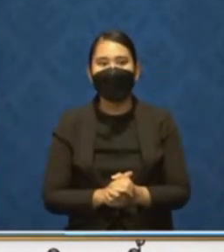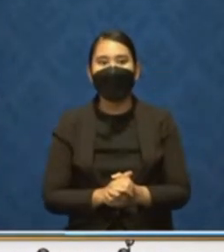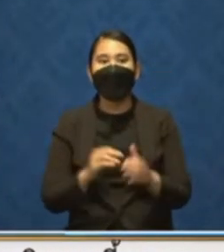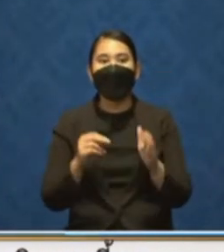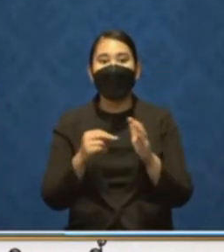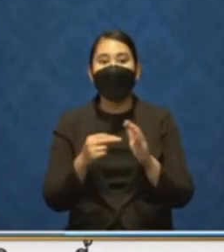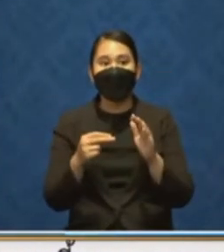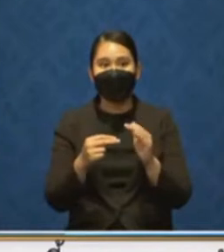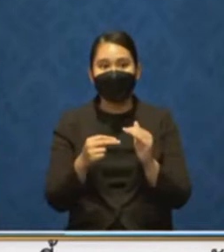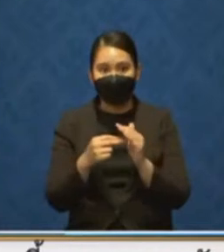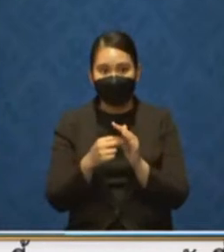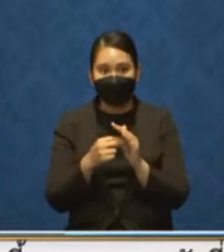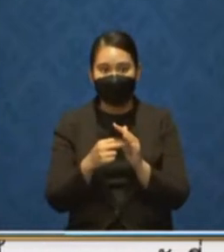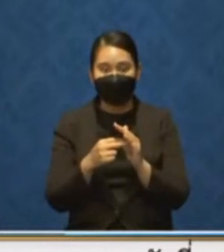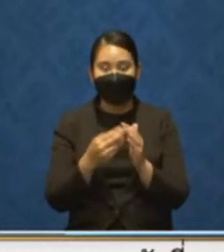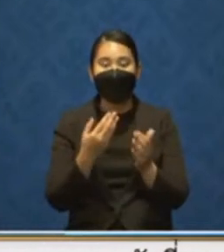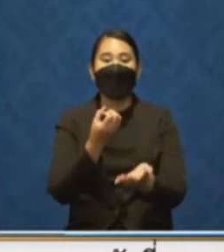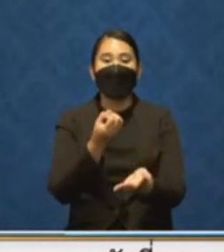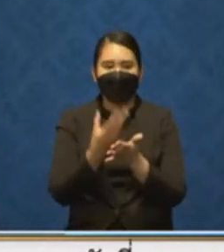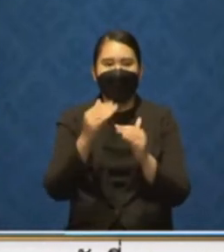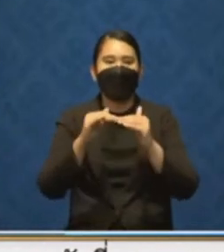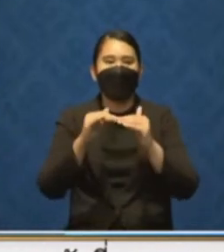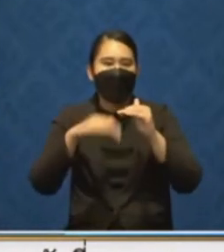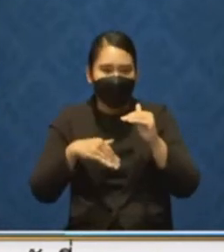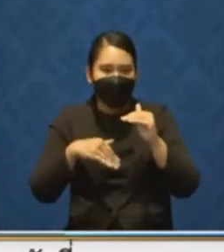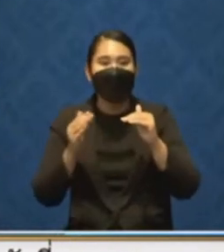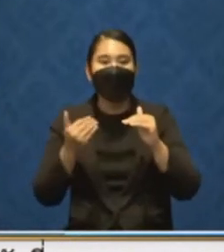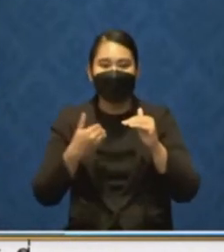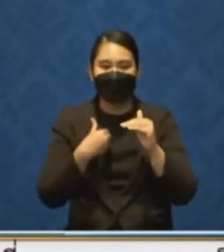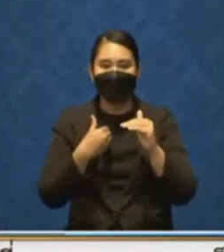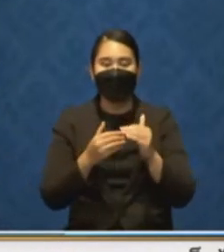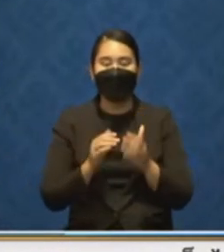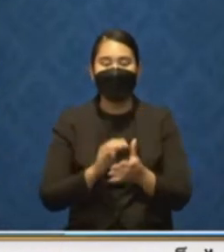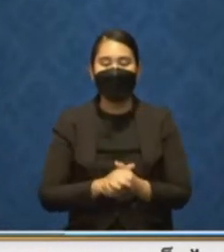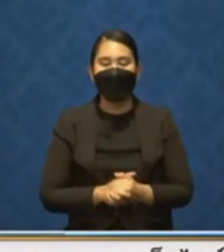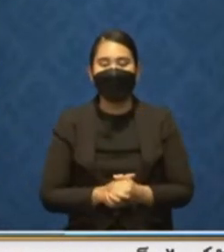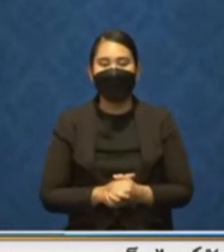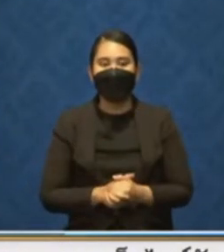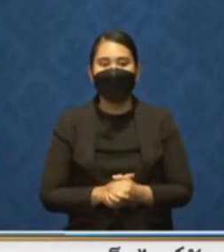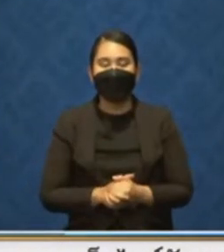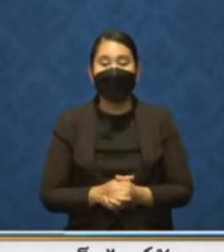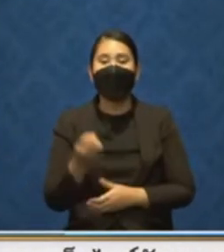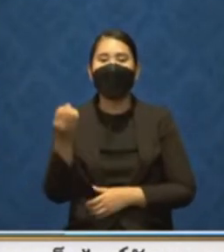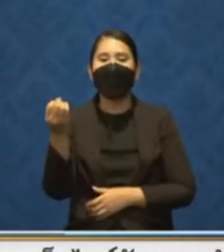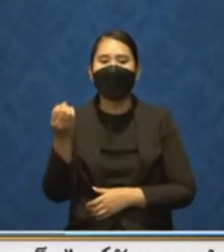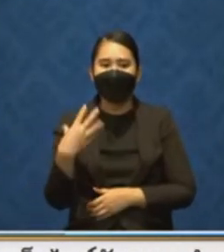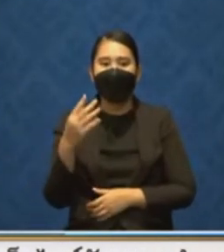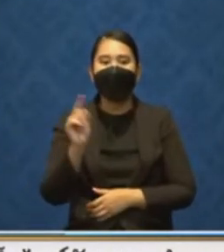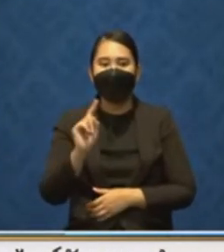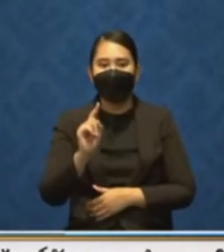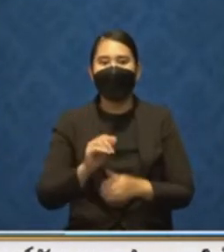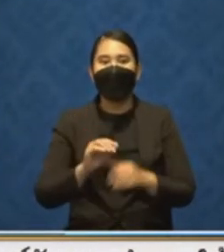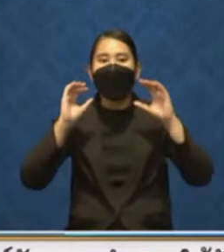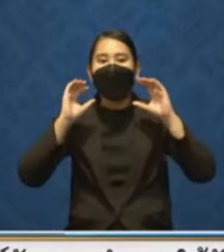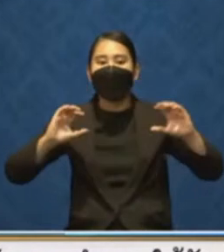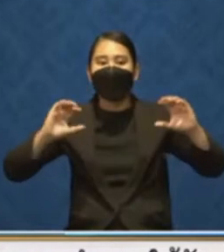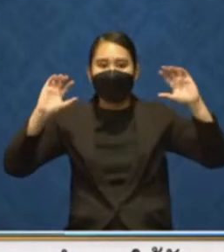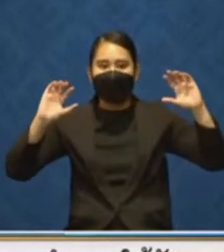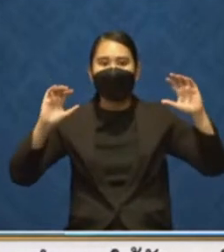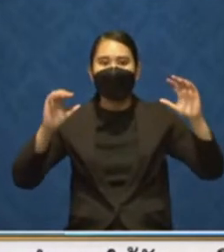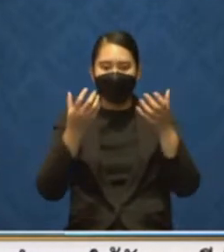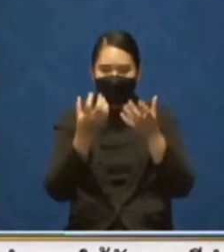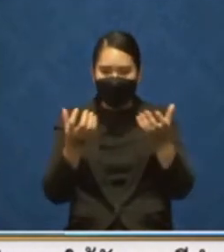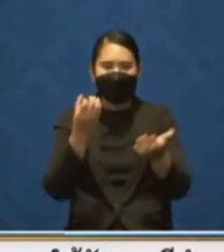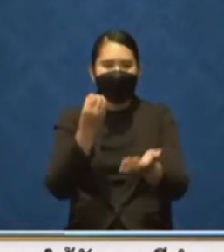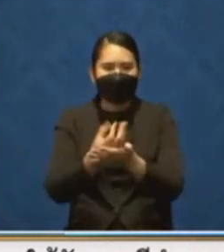กว่าหลายยุคหลายสมัยหลายรัฐบาลที่ผ่านมาที่ท่านบอกว่าไม่มีรัฐบาลไหนของแพงเท่า